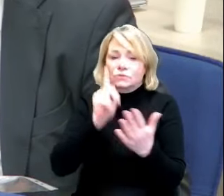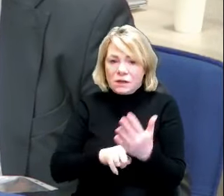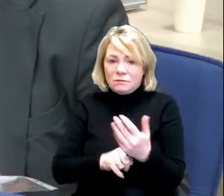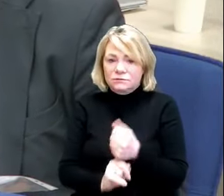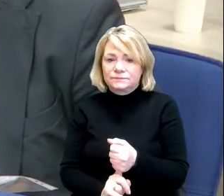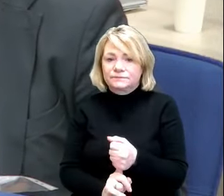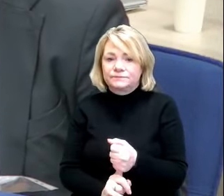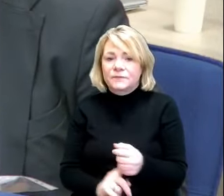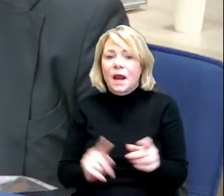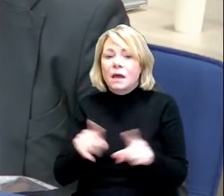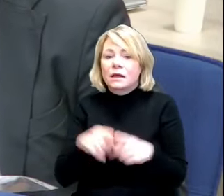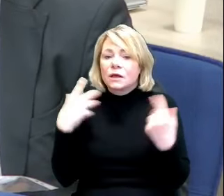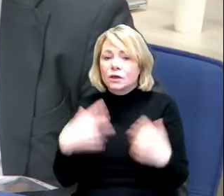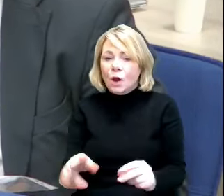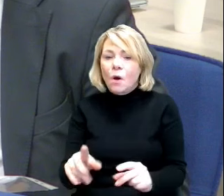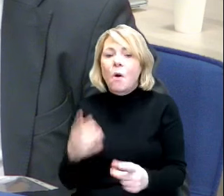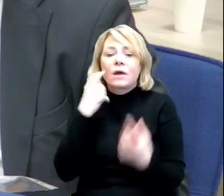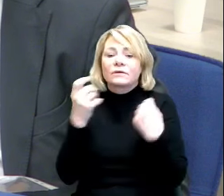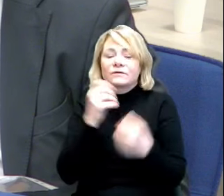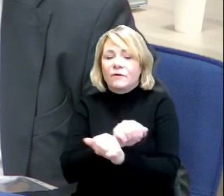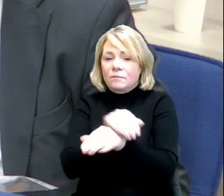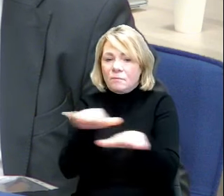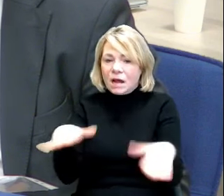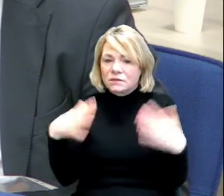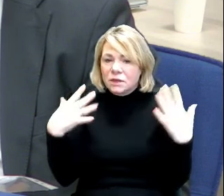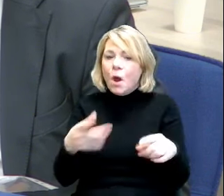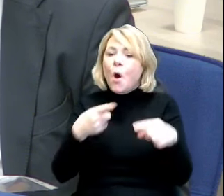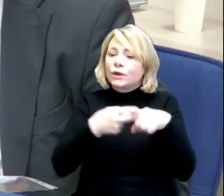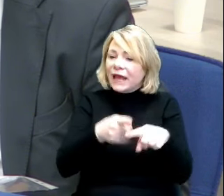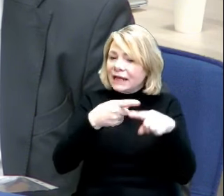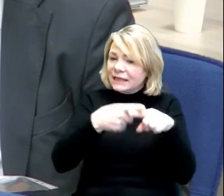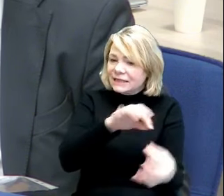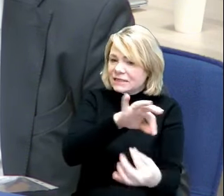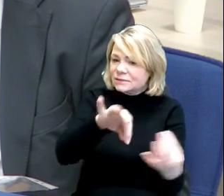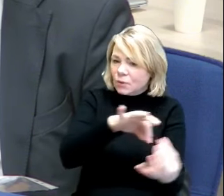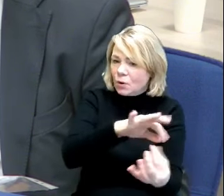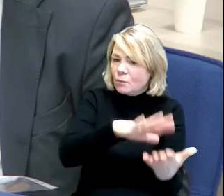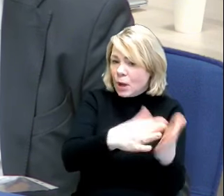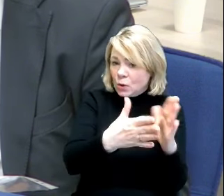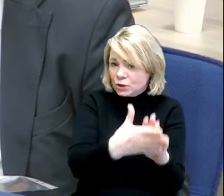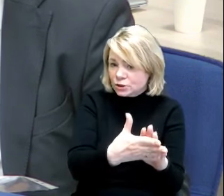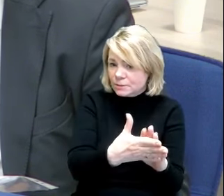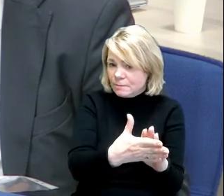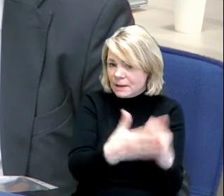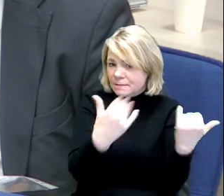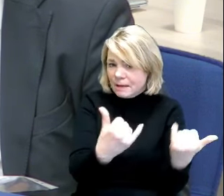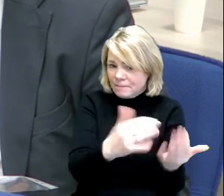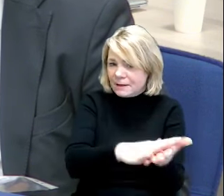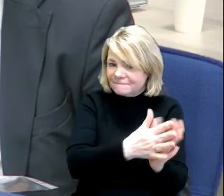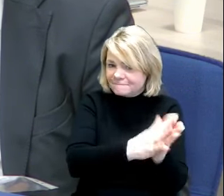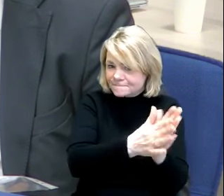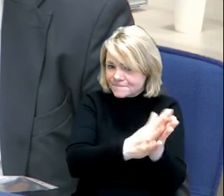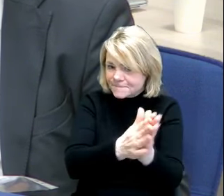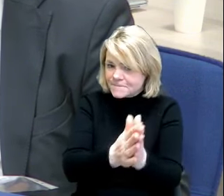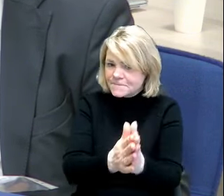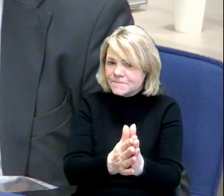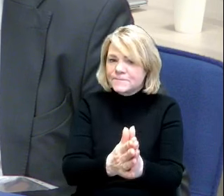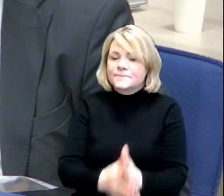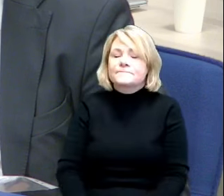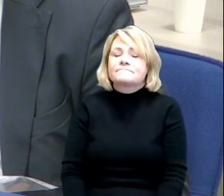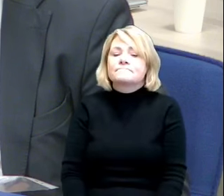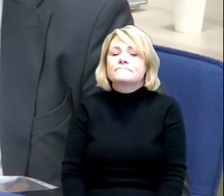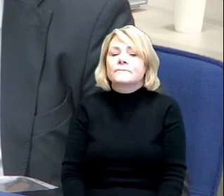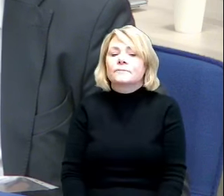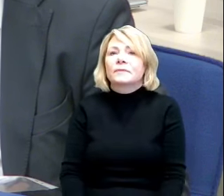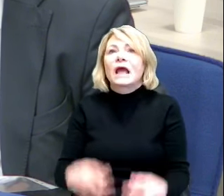informuoti kad šiuo metu yra esam techninio projekto ruošimo stadijoj kaip kaip žinia techninis projektas yra